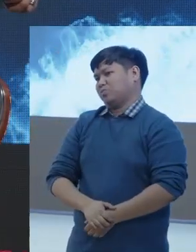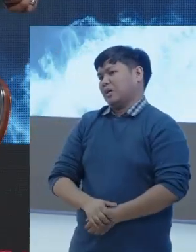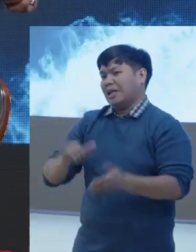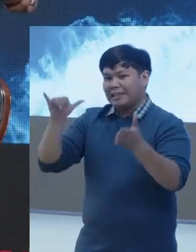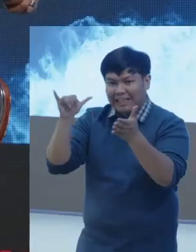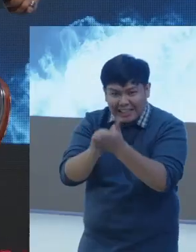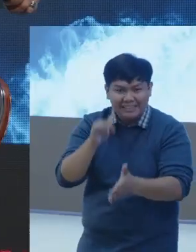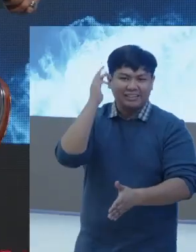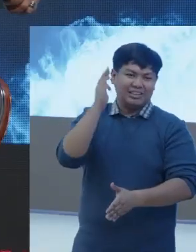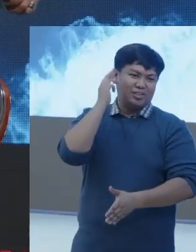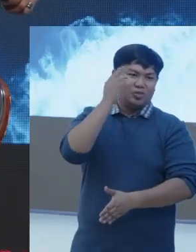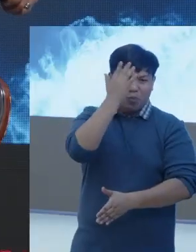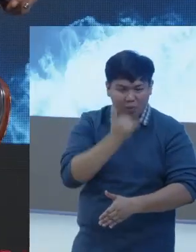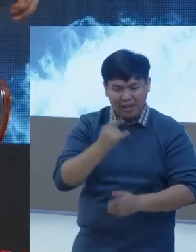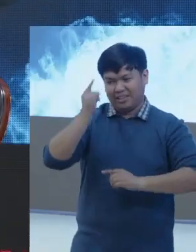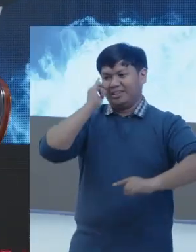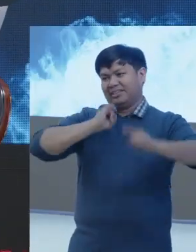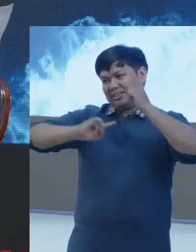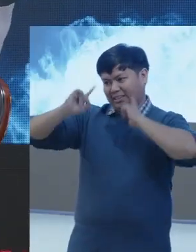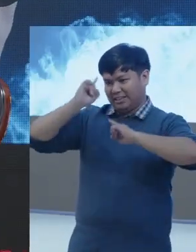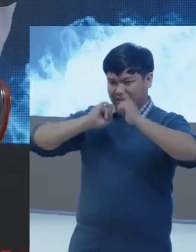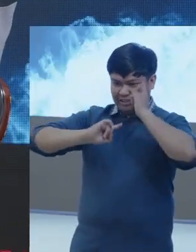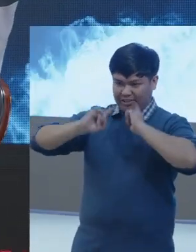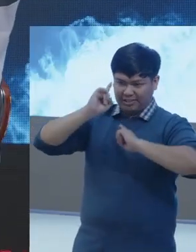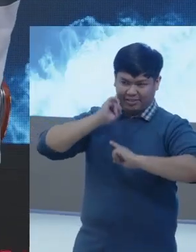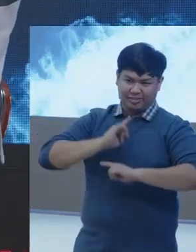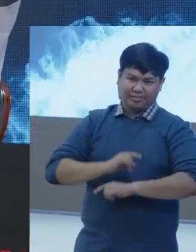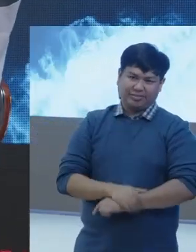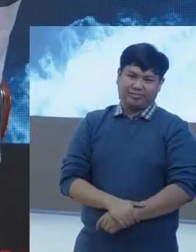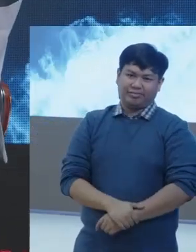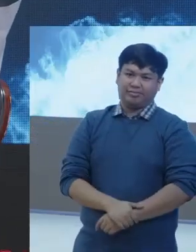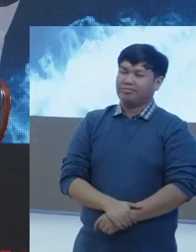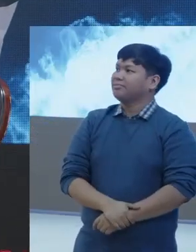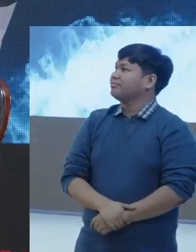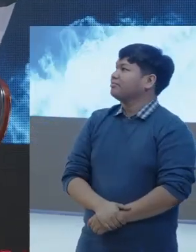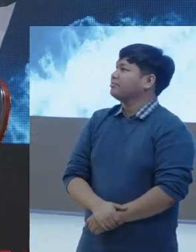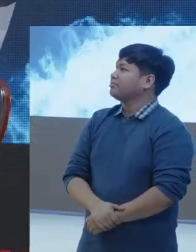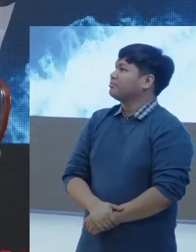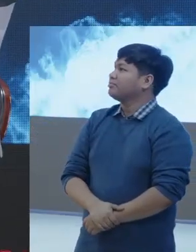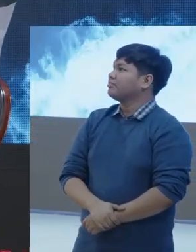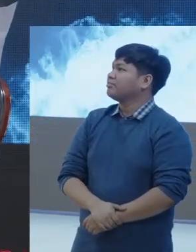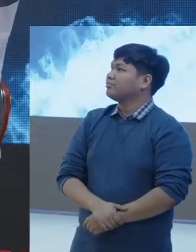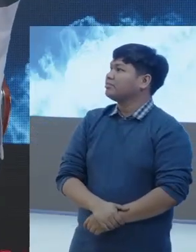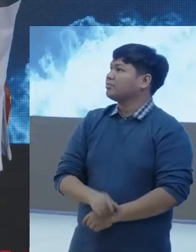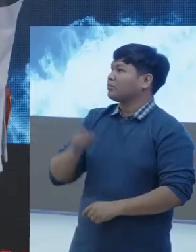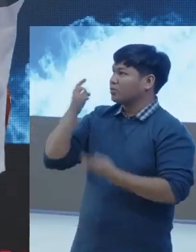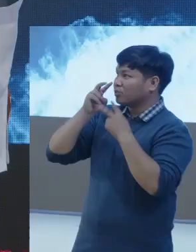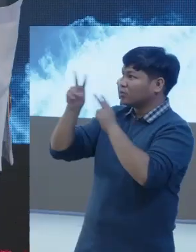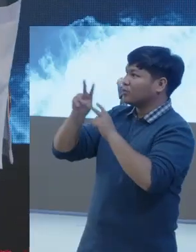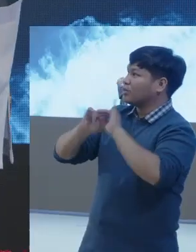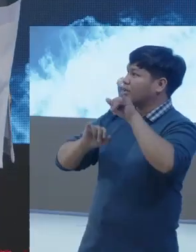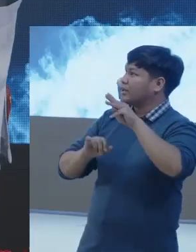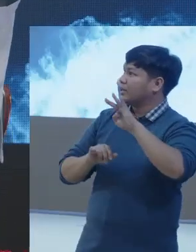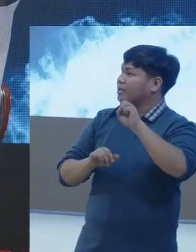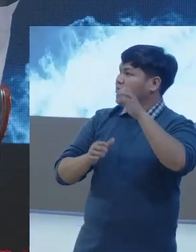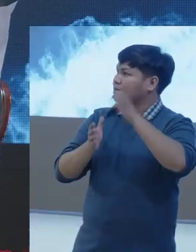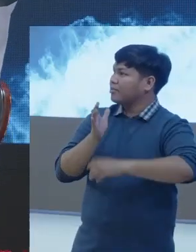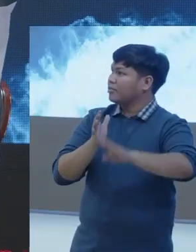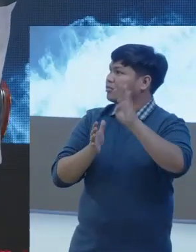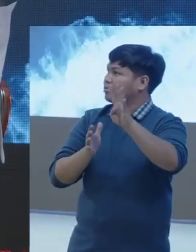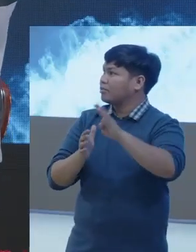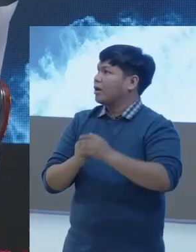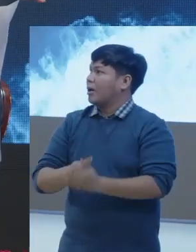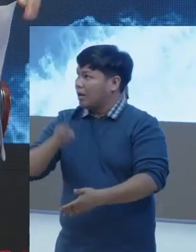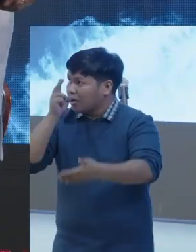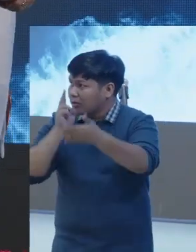10, be wretched and mourn and weep. Let your laughter be turned to mourning and your joy to gloom. Humble